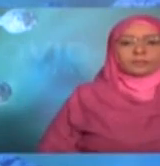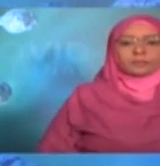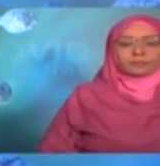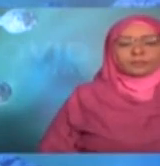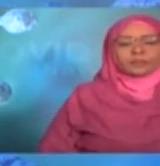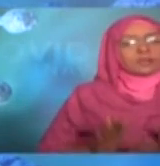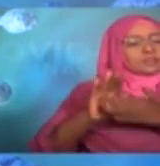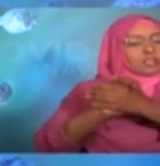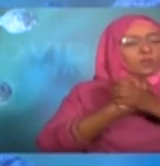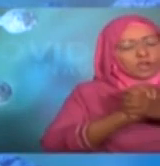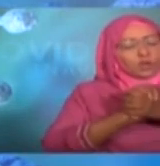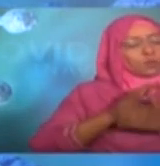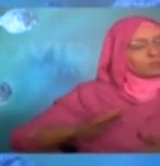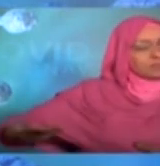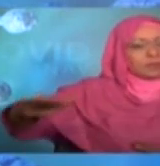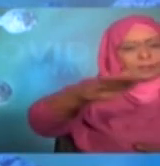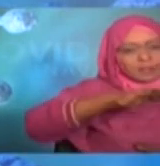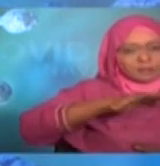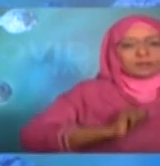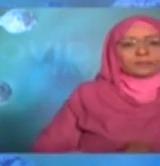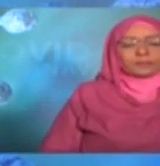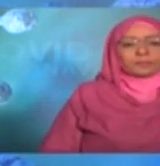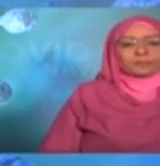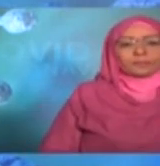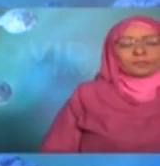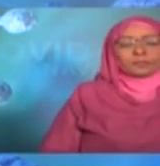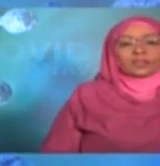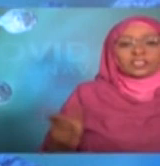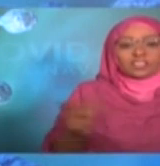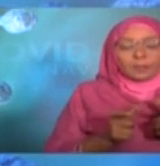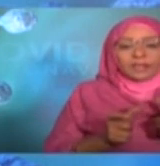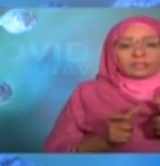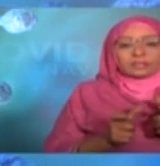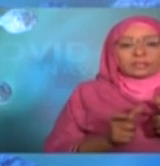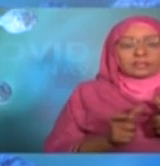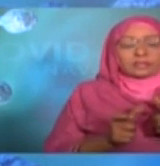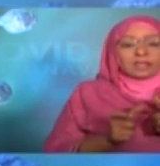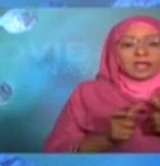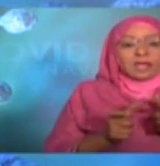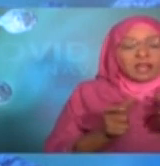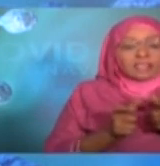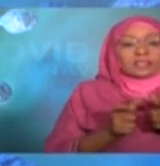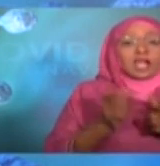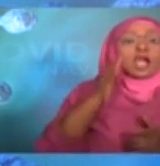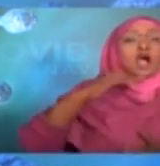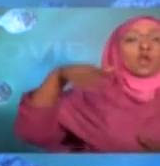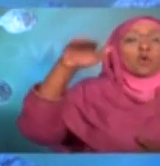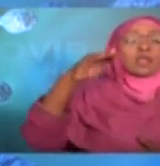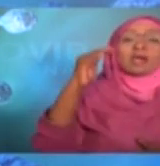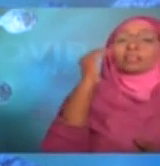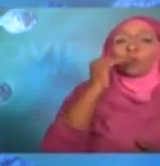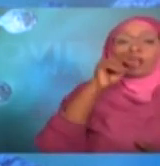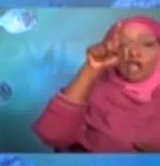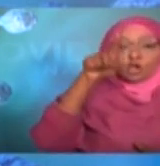السلام عليكم جميعا. اجتمعت اللجنة العليا للطوارئ اليوم